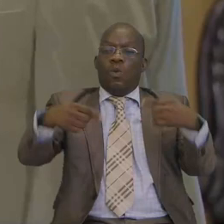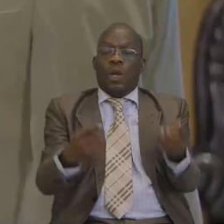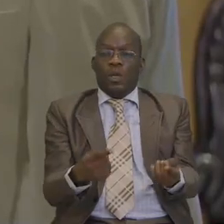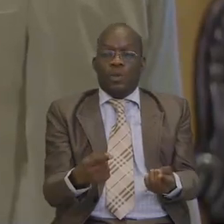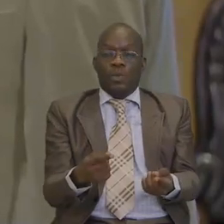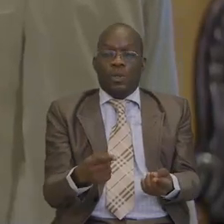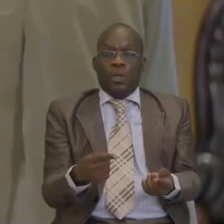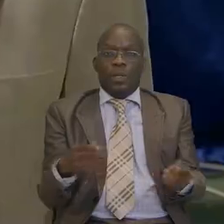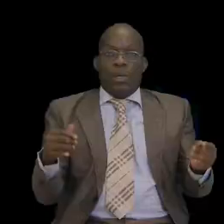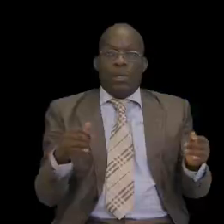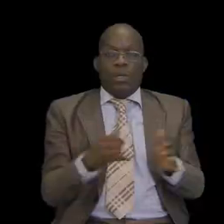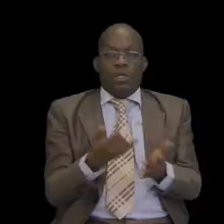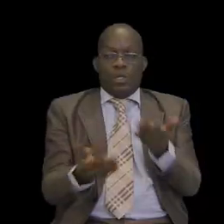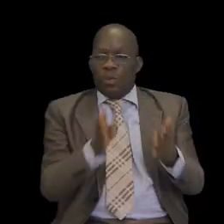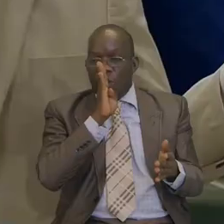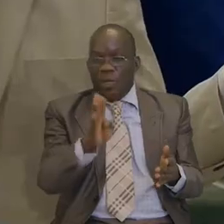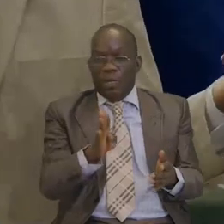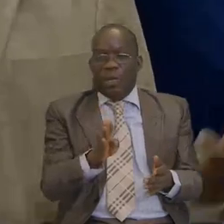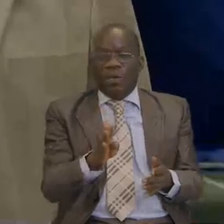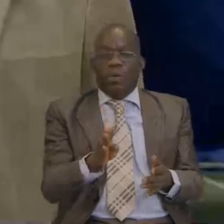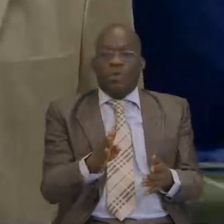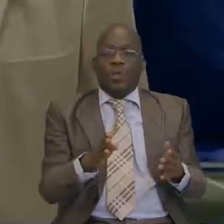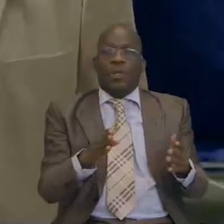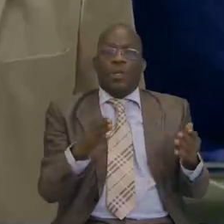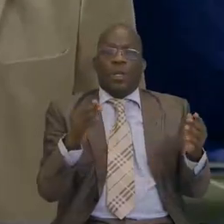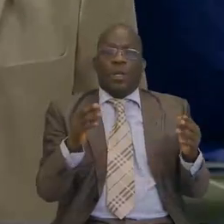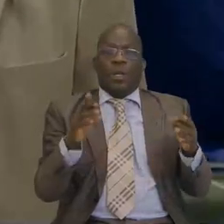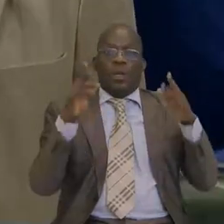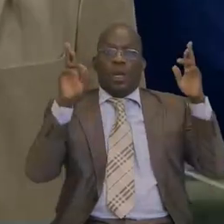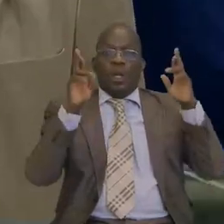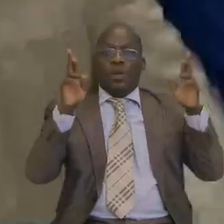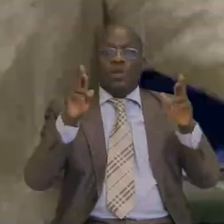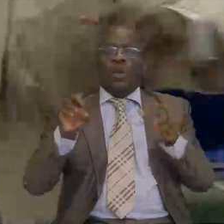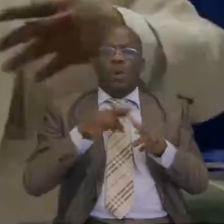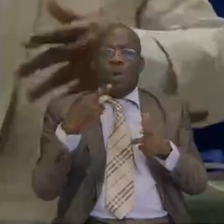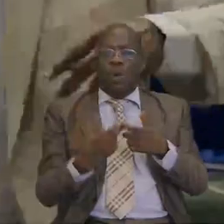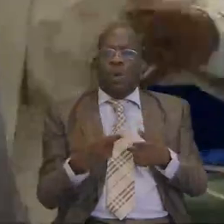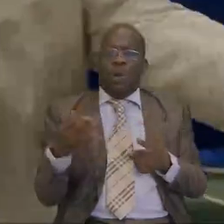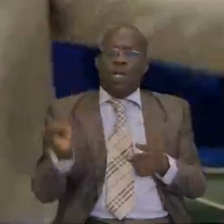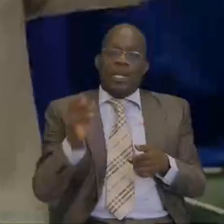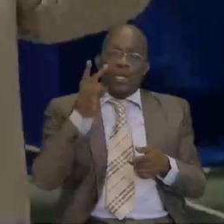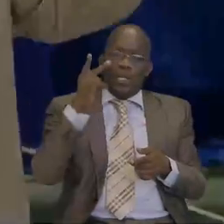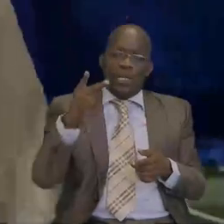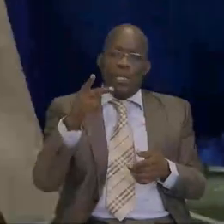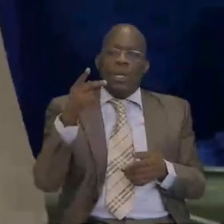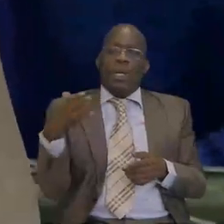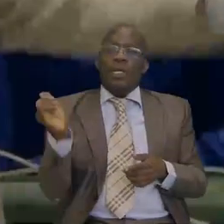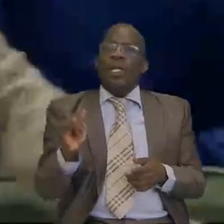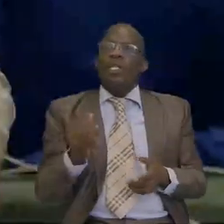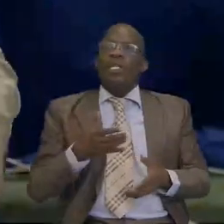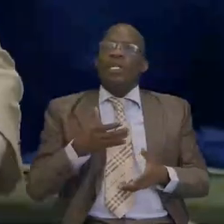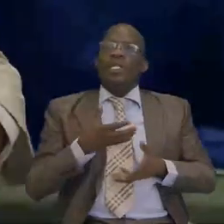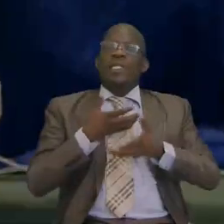soit c'est qu'il se soulève ou il reçoit ce qu'il a amené. Soit il crie